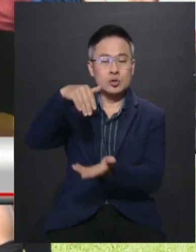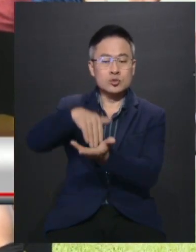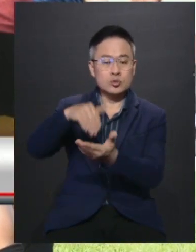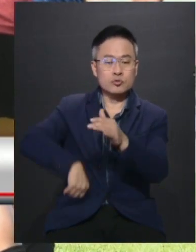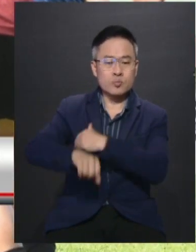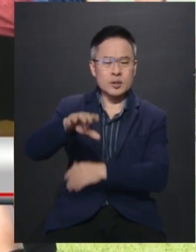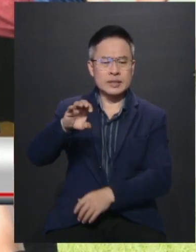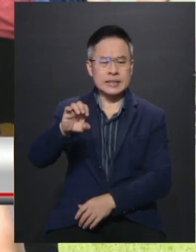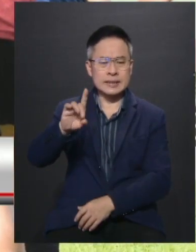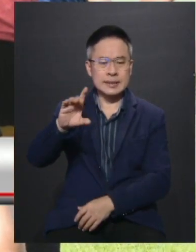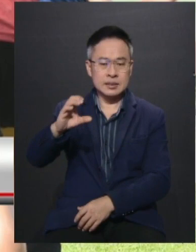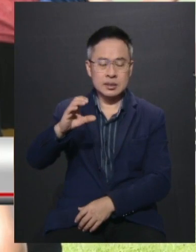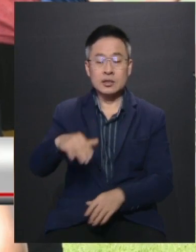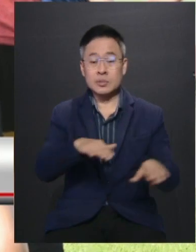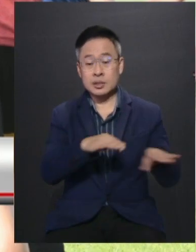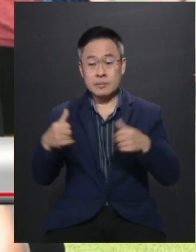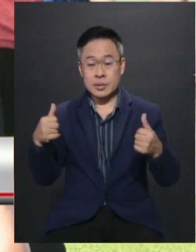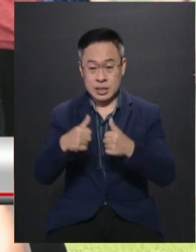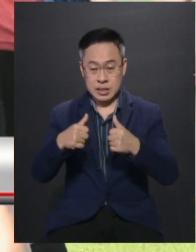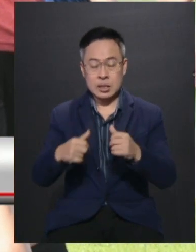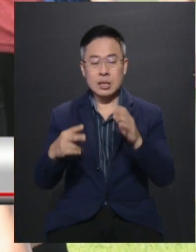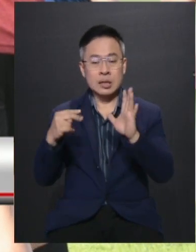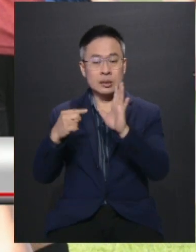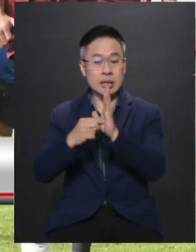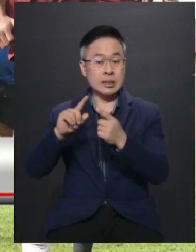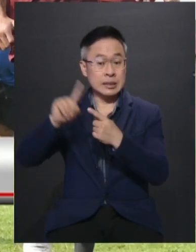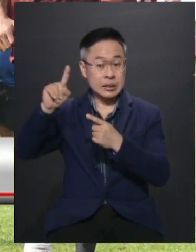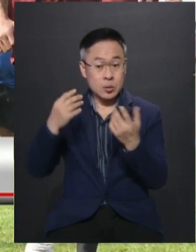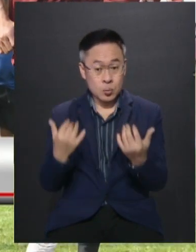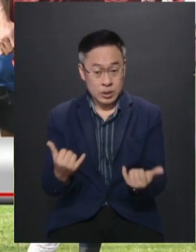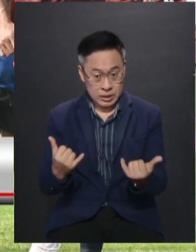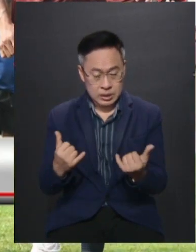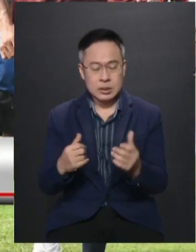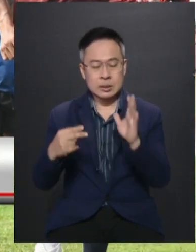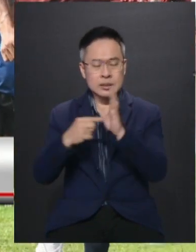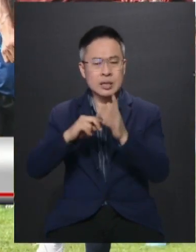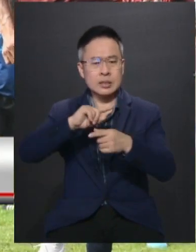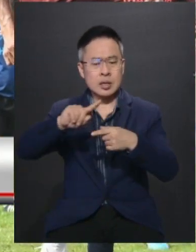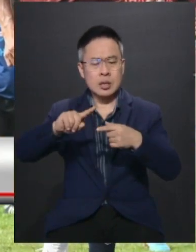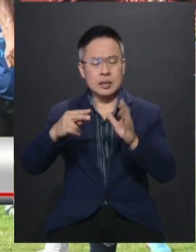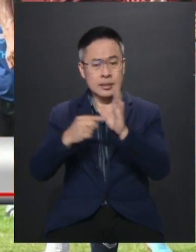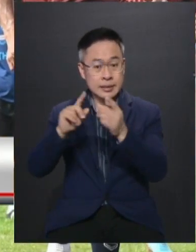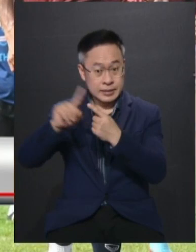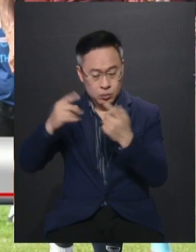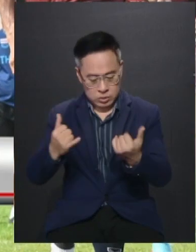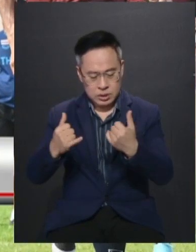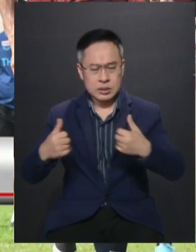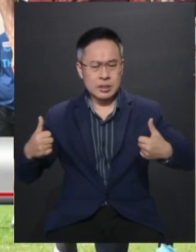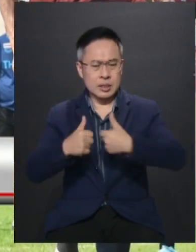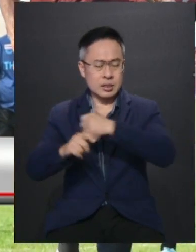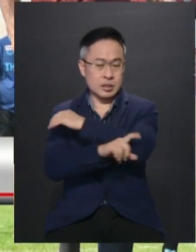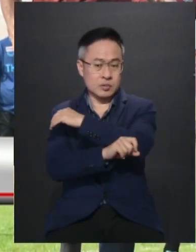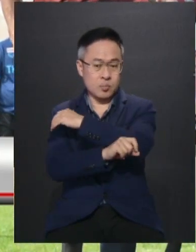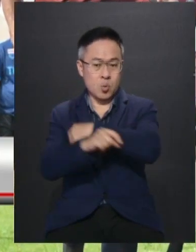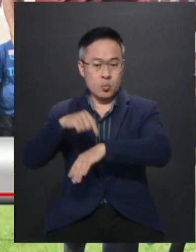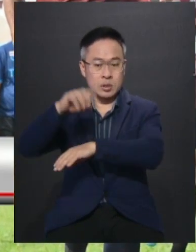ตรียมความพร้อมประเดิมเกมนัดแรกในกลุ่ม B พบกับสิงคโปร์ในช่วงเย็นวันนี้โดยการซ้อมครั้งนี้ก็ใช้เวลาประมาณ1ชั่วโมงค่ะแล้